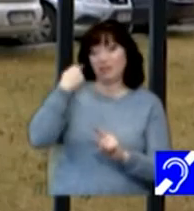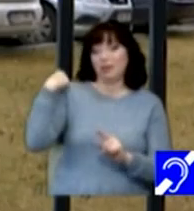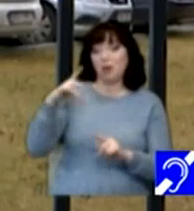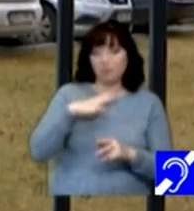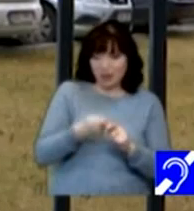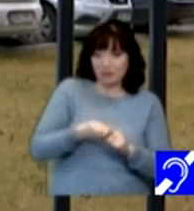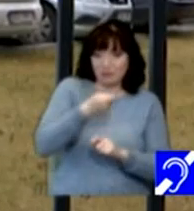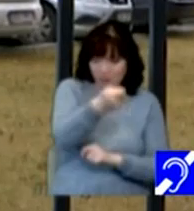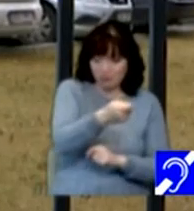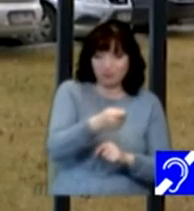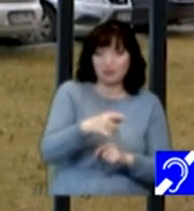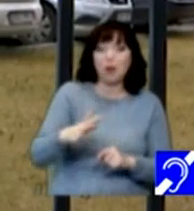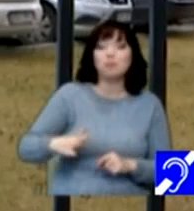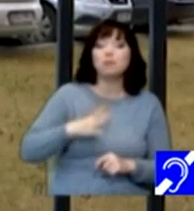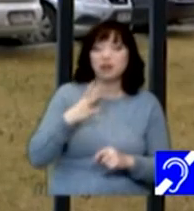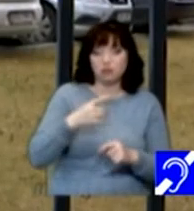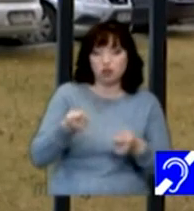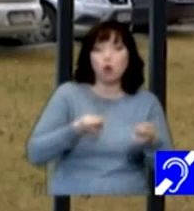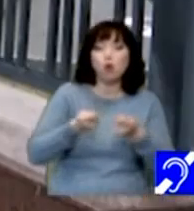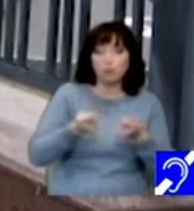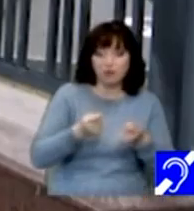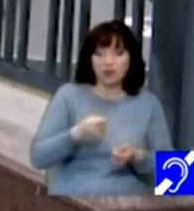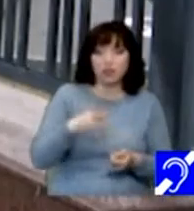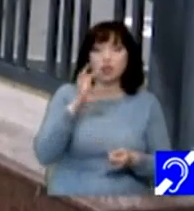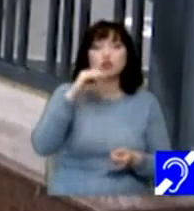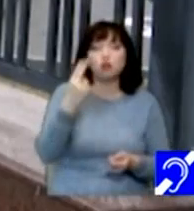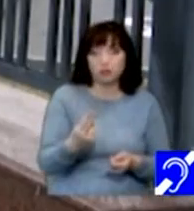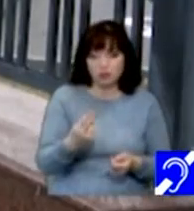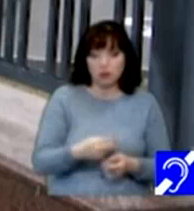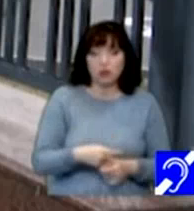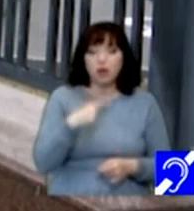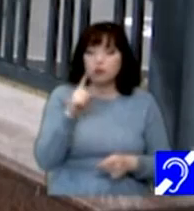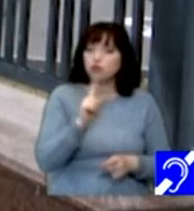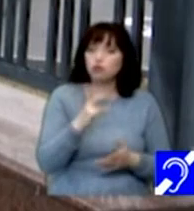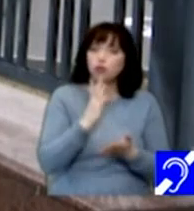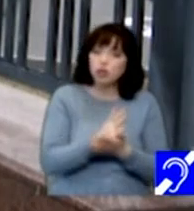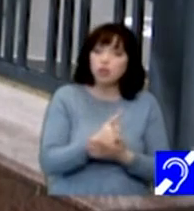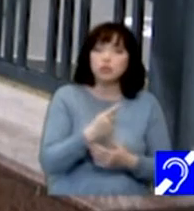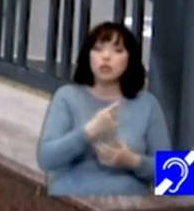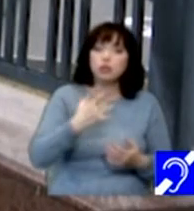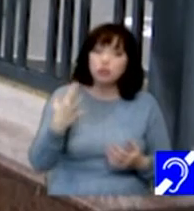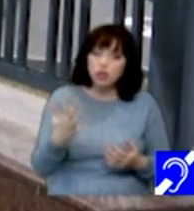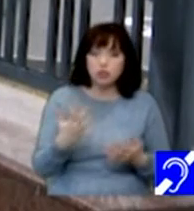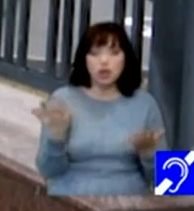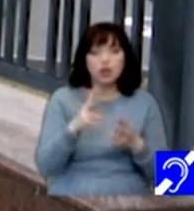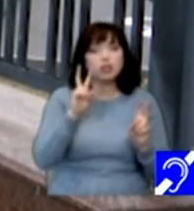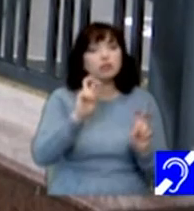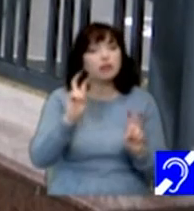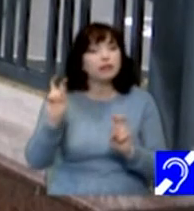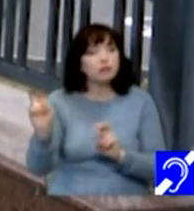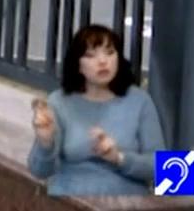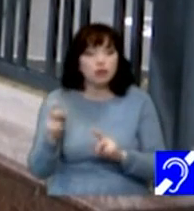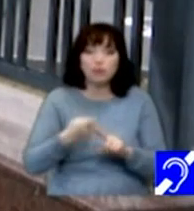o asemenea solicitare fostei guvernări socialiste. Mi-au spus că există o serie de aspecte care pur și simplu